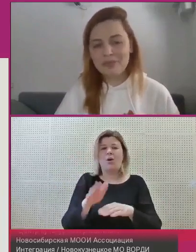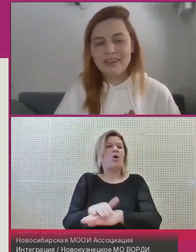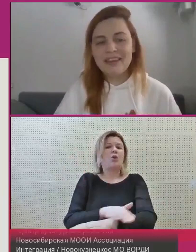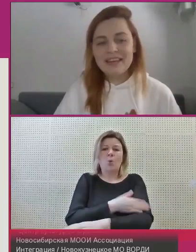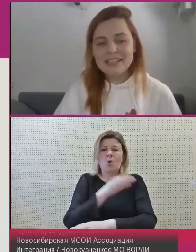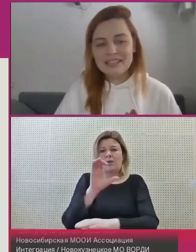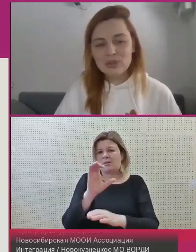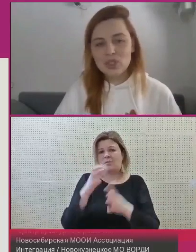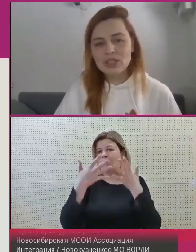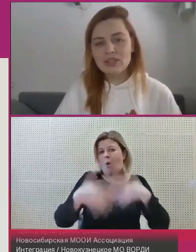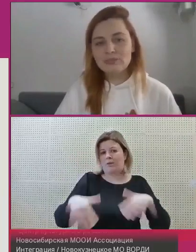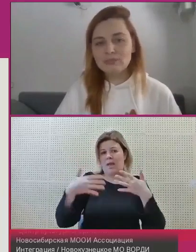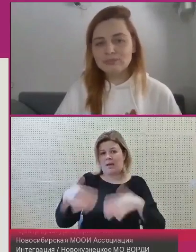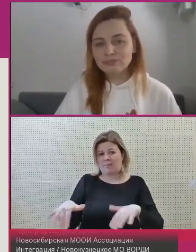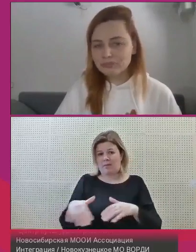потерями.